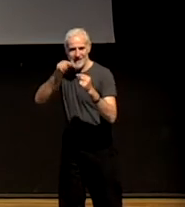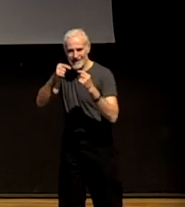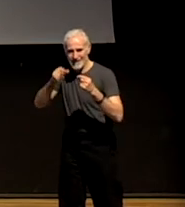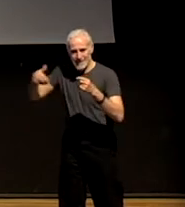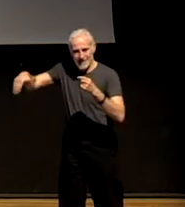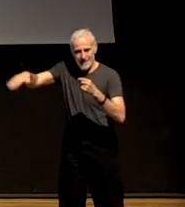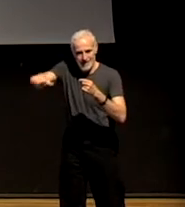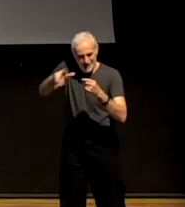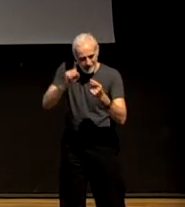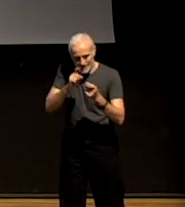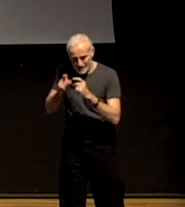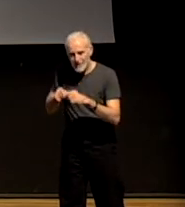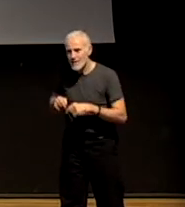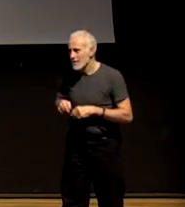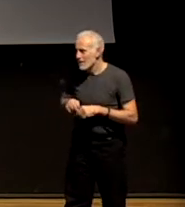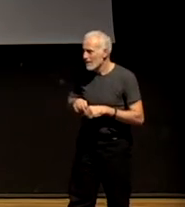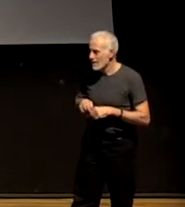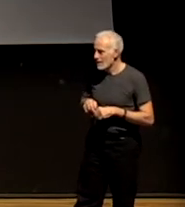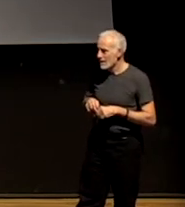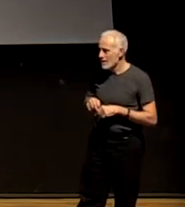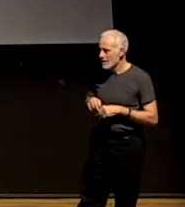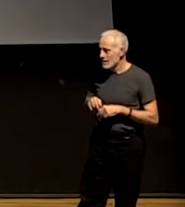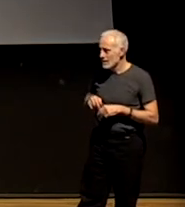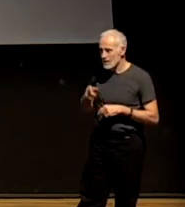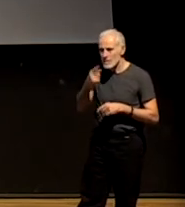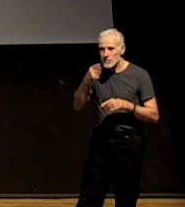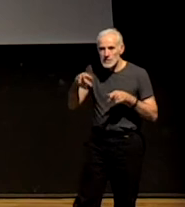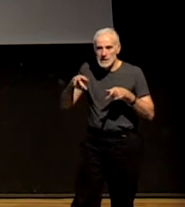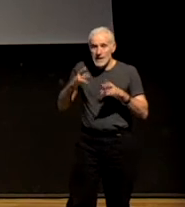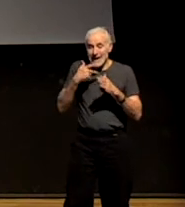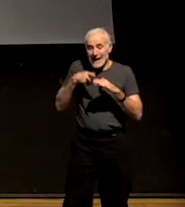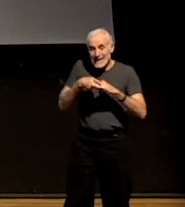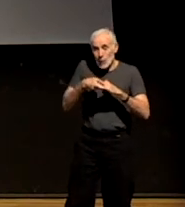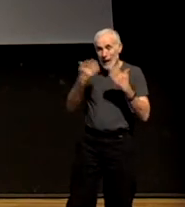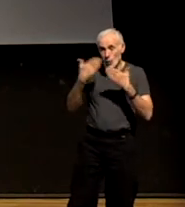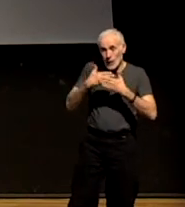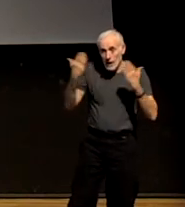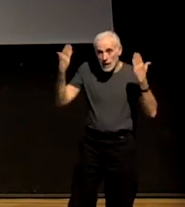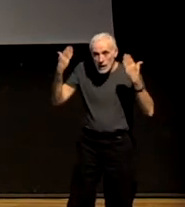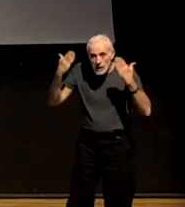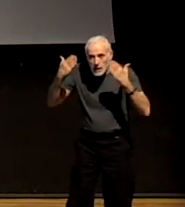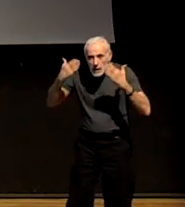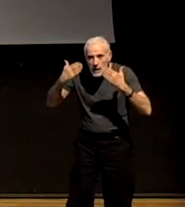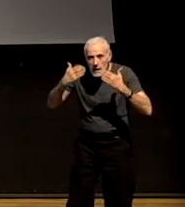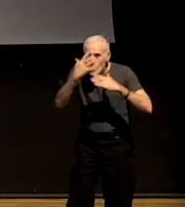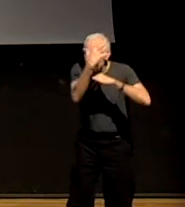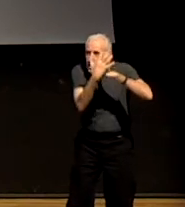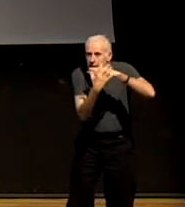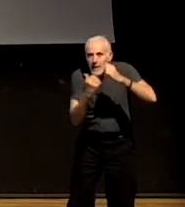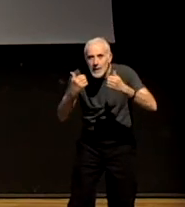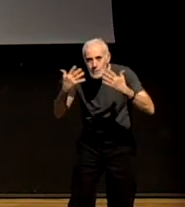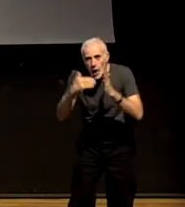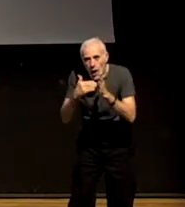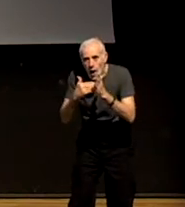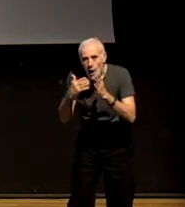ensuite les zozos partent chasser donc la bonne période c'est le début de nuit après dès que la nuit est tombée souvent c'est plus calme je vous